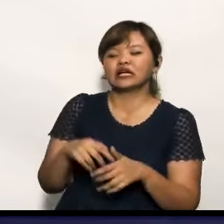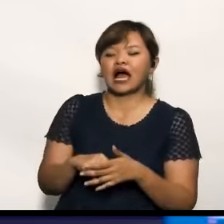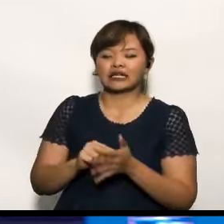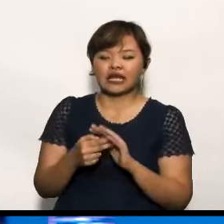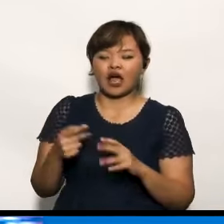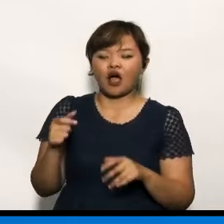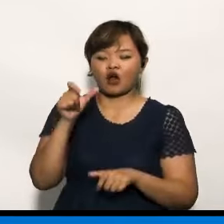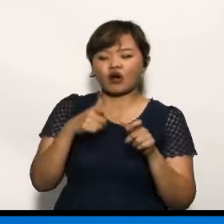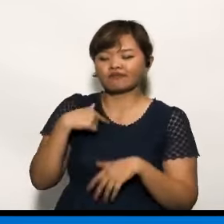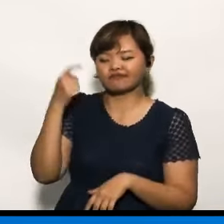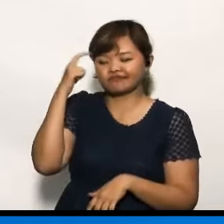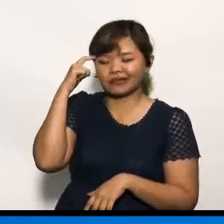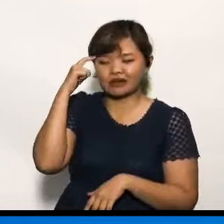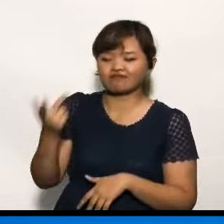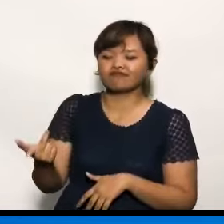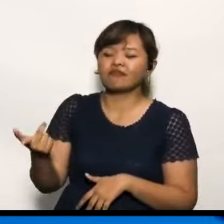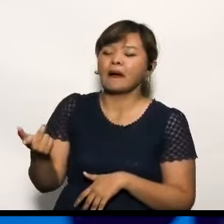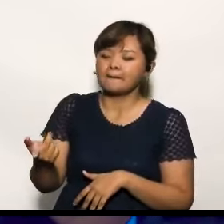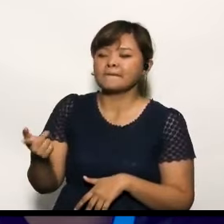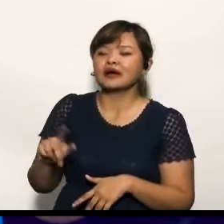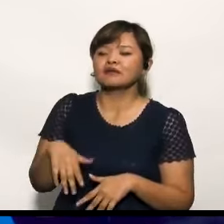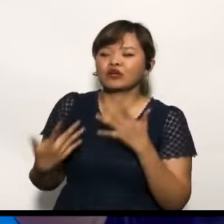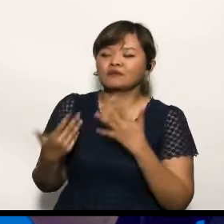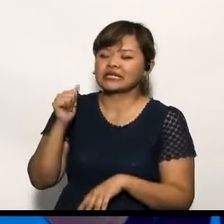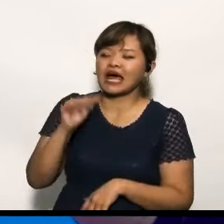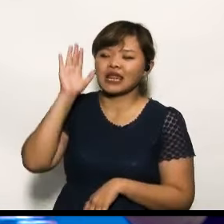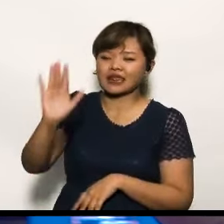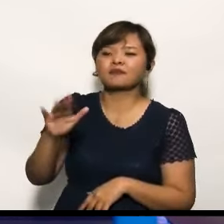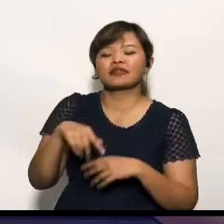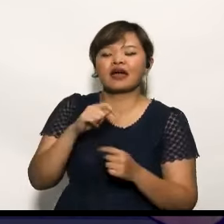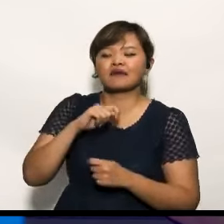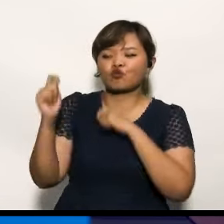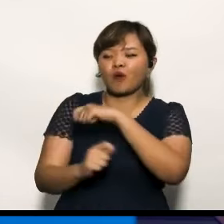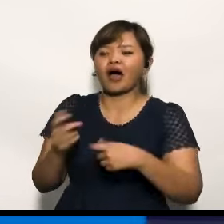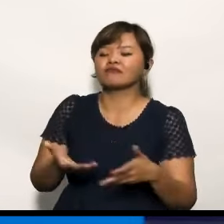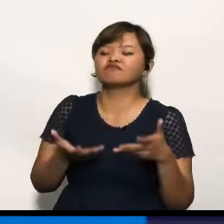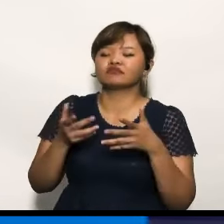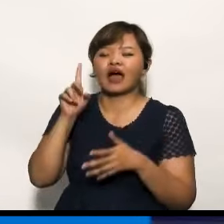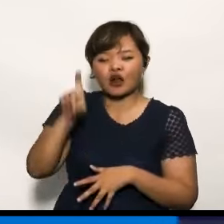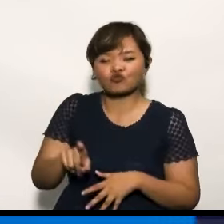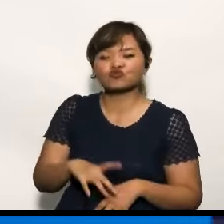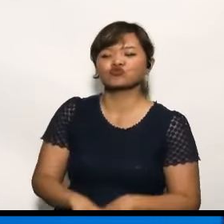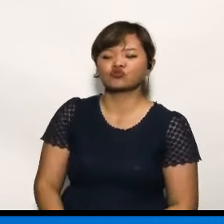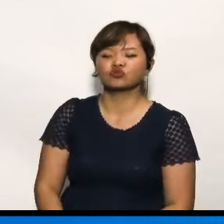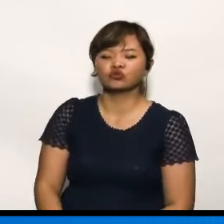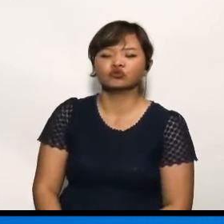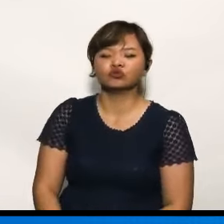two choices. Saudara punya dua pilihan. Satu adalah membawa perubahan, atau sekedar cuman